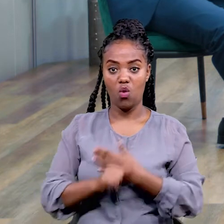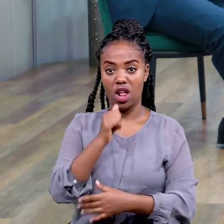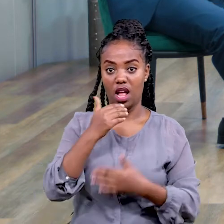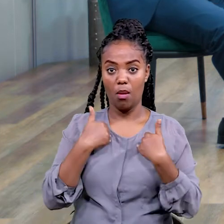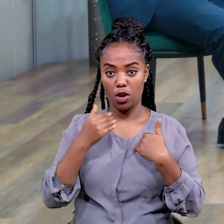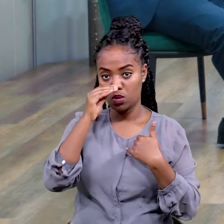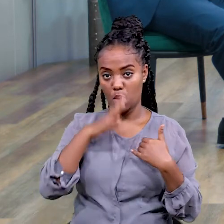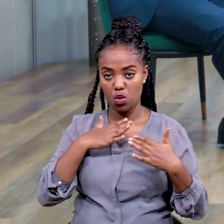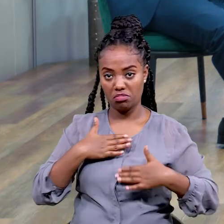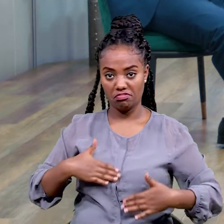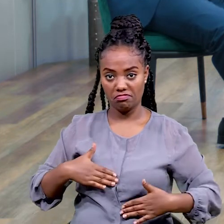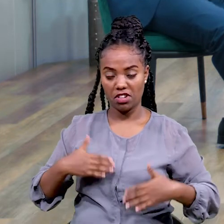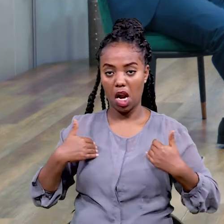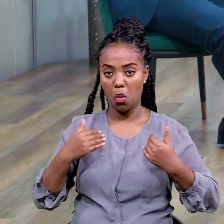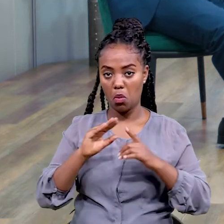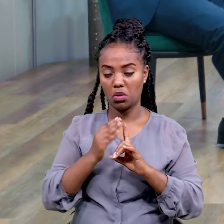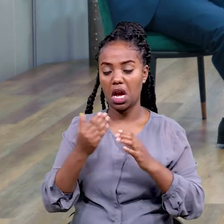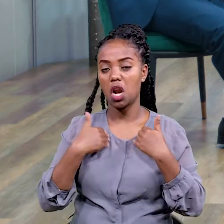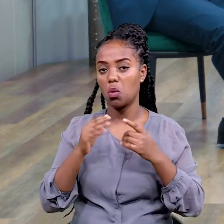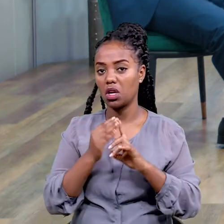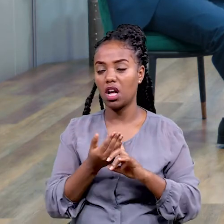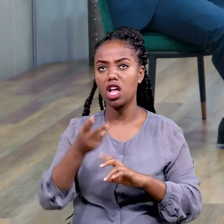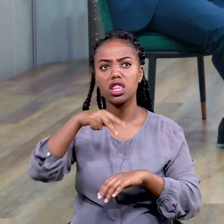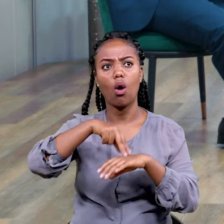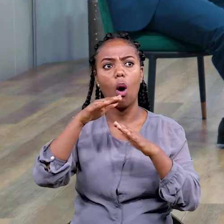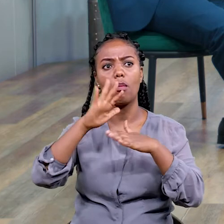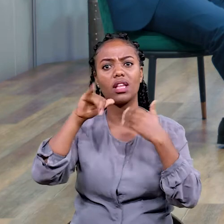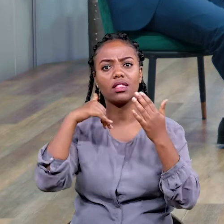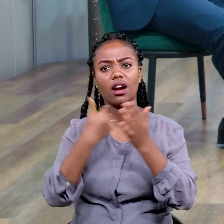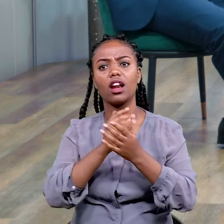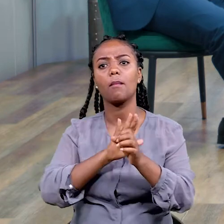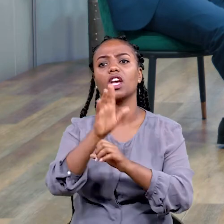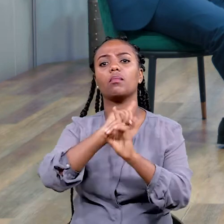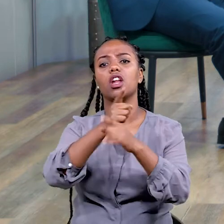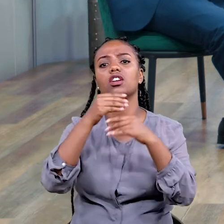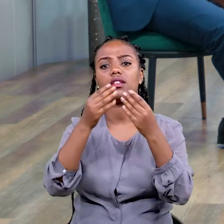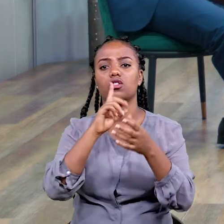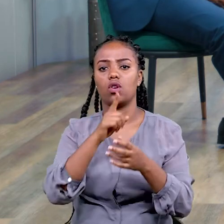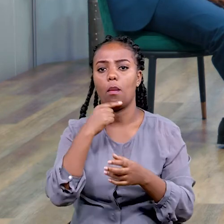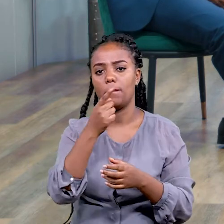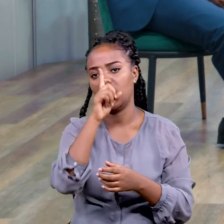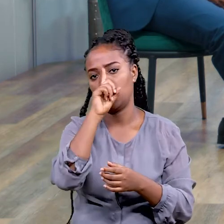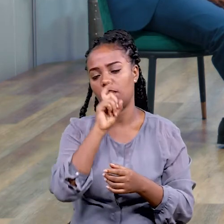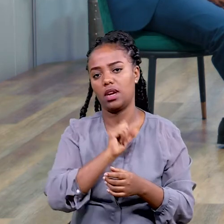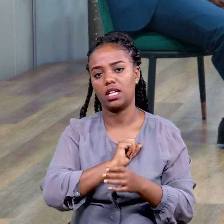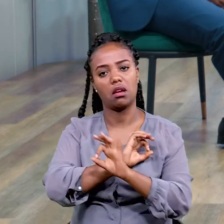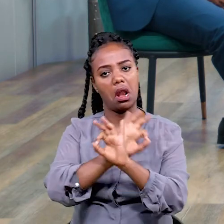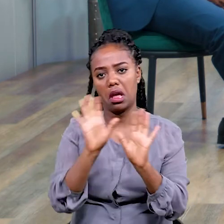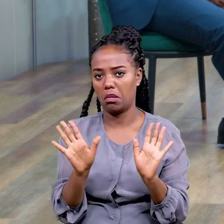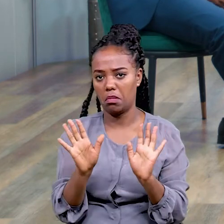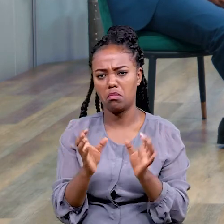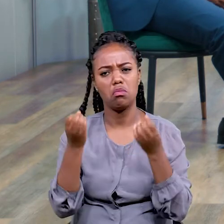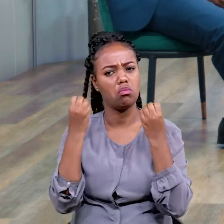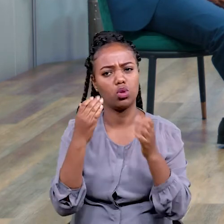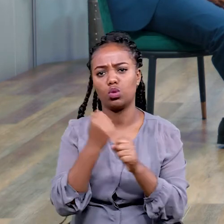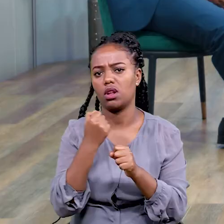ያለባቸው ሰዎችን ያለው ፋሲሊቲ በተቋሙ በአጠቃላይ በቂ ምላሽ ሰጪ ነው የሚል እምነት የለኝም።